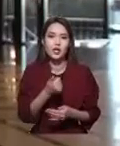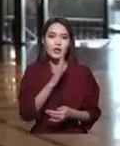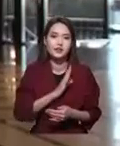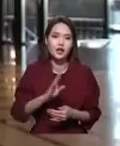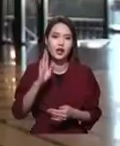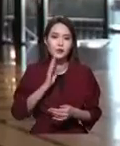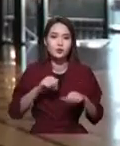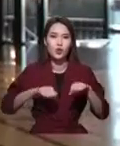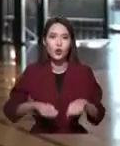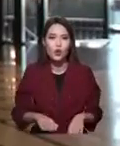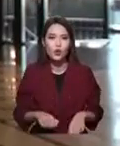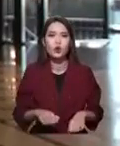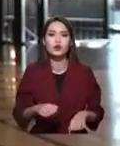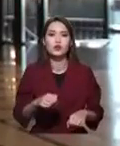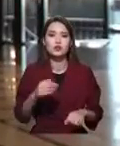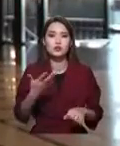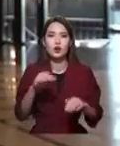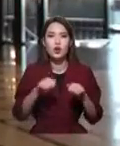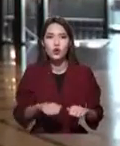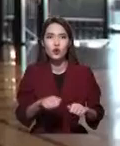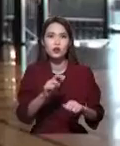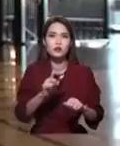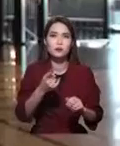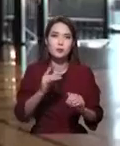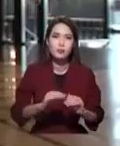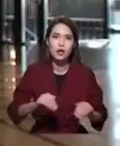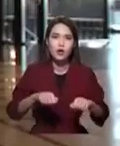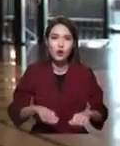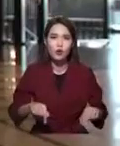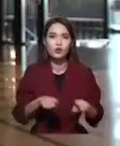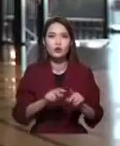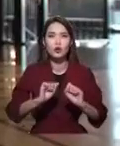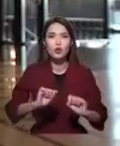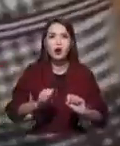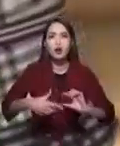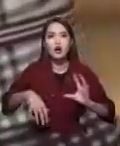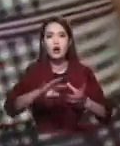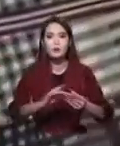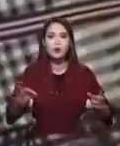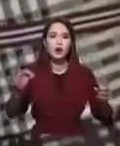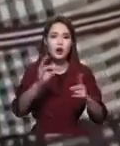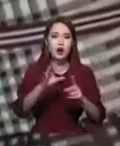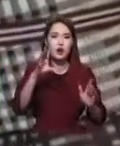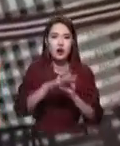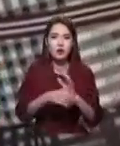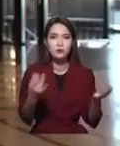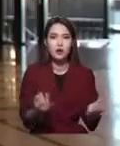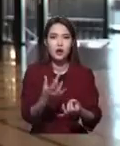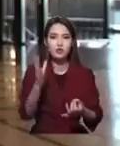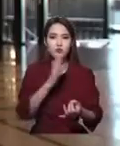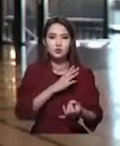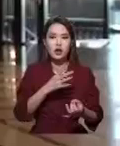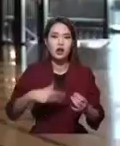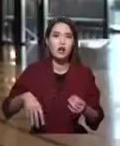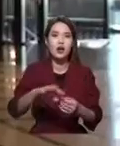әйелдердің құқықтарын және баланың құқығын қорғау. Осы мақсатпен істелініп жатқан жұмыс. Менің міндетім негізінде әйел